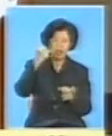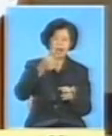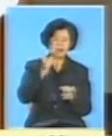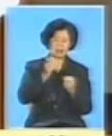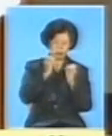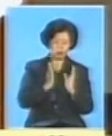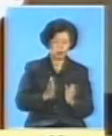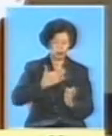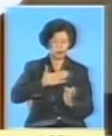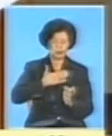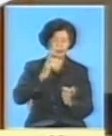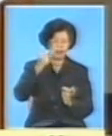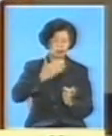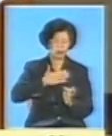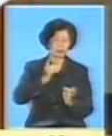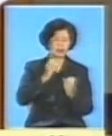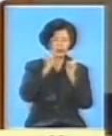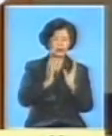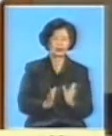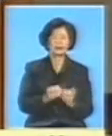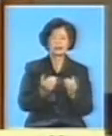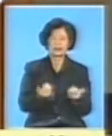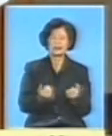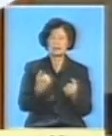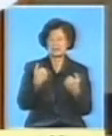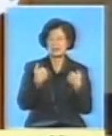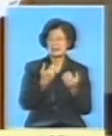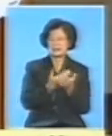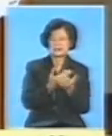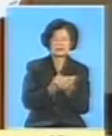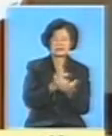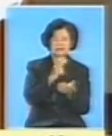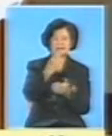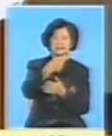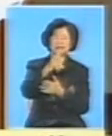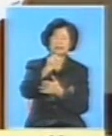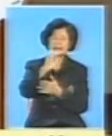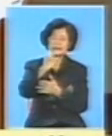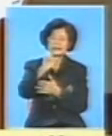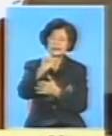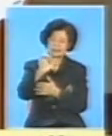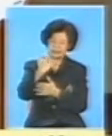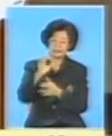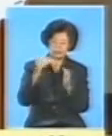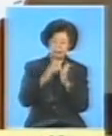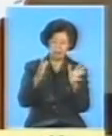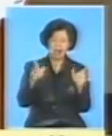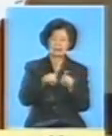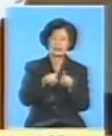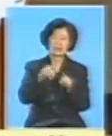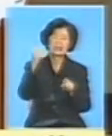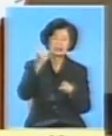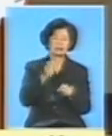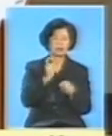ลำบากกว่าวันนี้แต่วันนี้ก็ลำบากเป็นหนี้สินเหมือนเดิมเยอะกว่าเดิมจะดูแลเขายังไงนะครับให้มีศักดิ์ศรีเพราะฉะนั้นจะต้องท